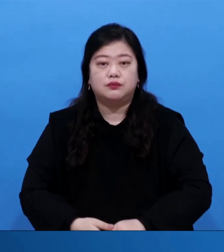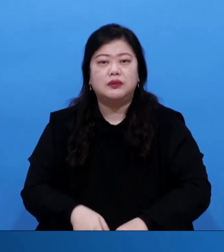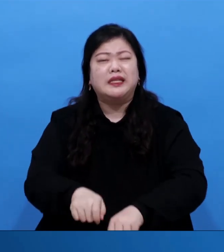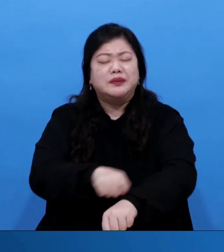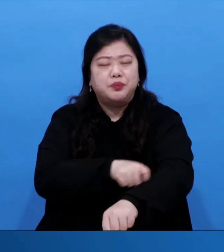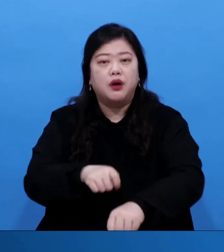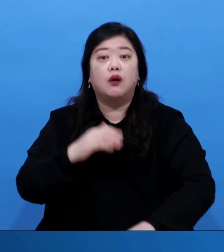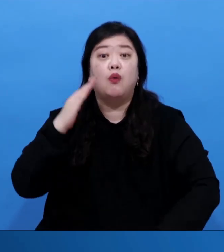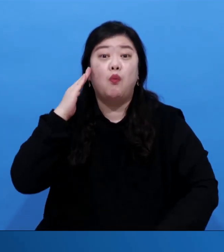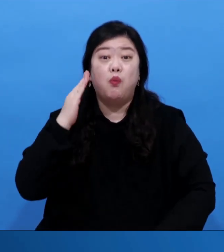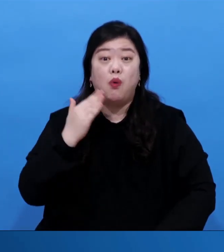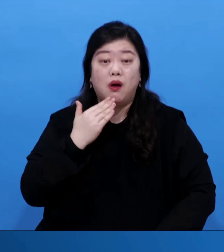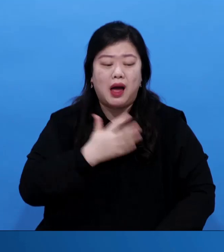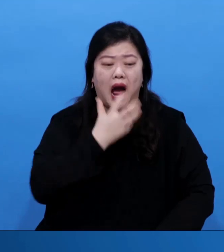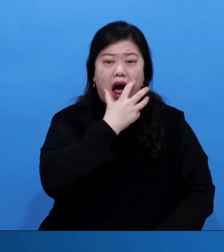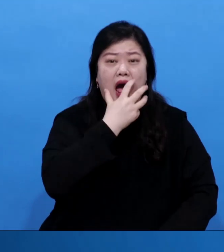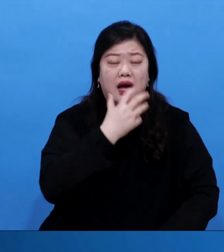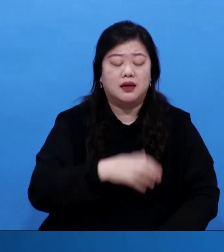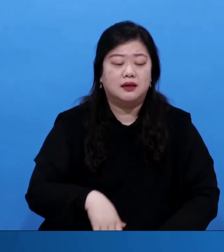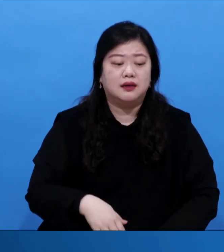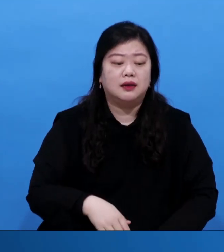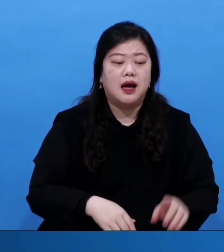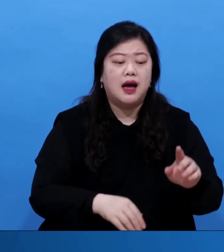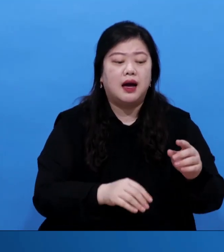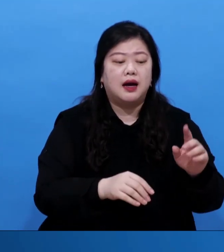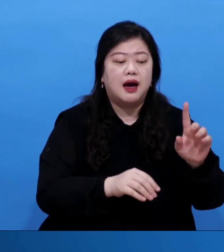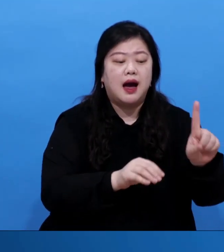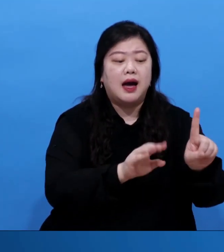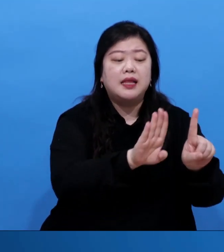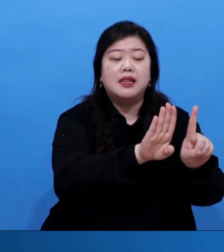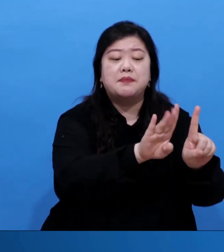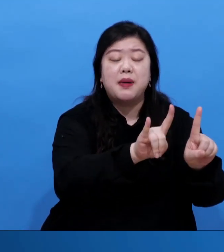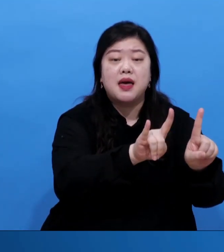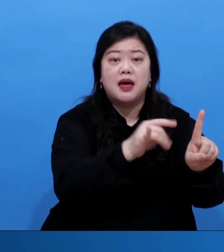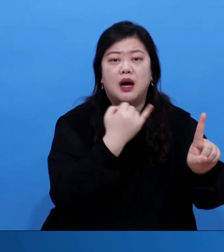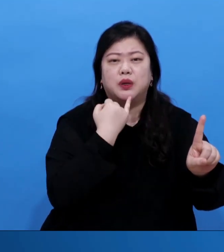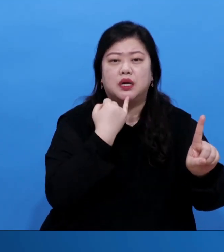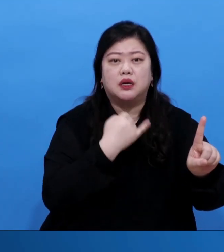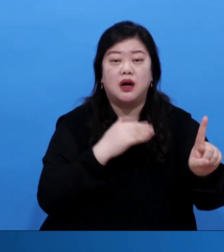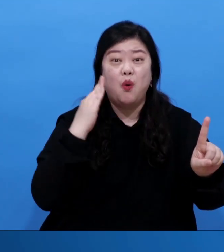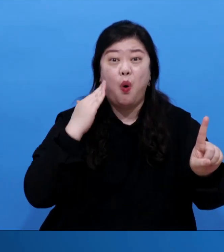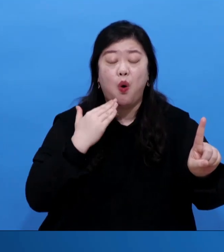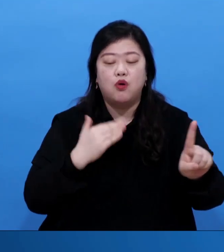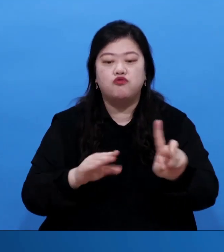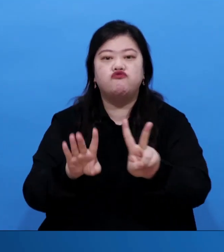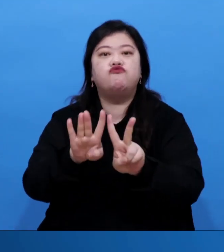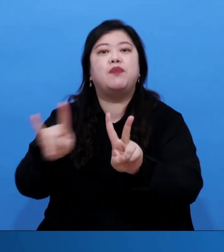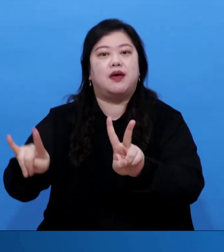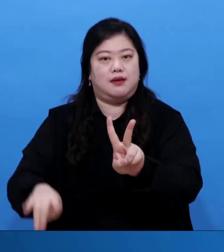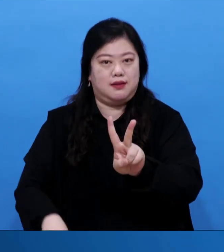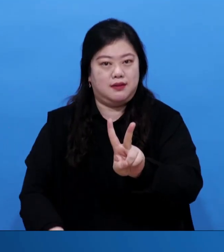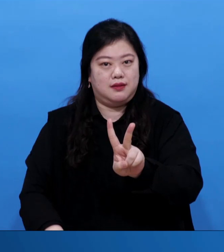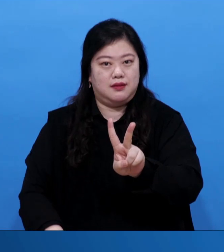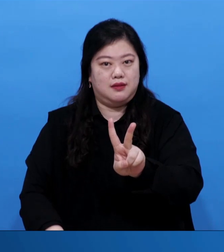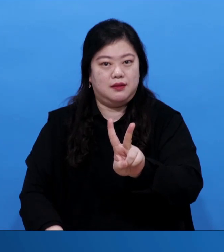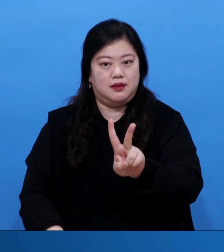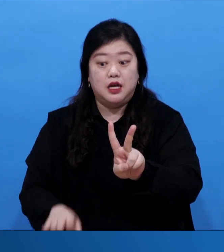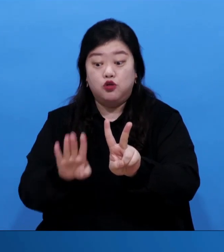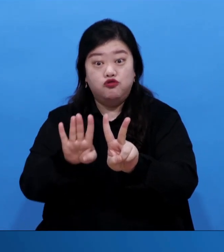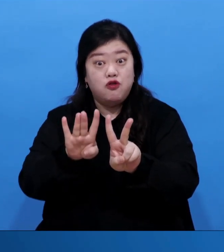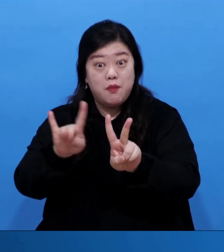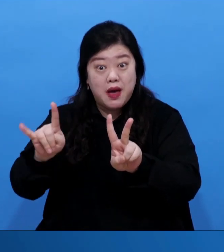those who are hearing impaired, may you have double this blessing. 일반 사람보다 배로 누려야 그 사람을 살릴 수가 있어요. May you enjoy twice as much as